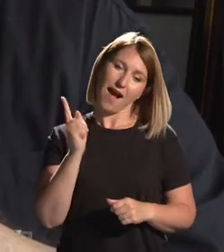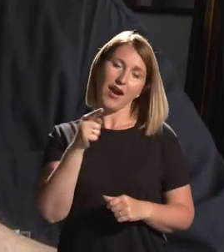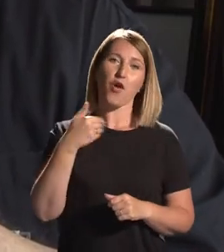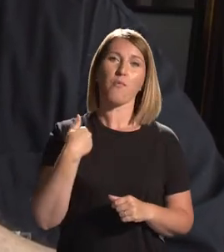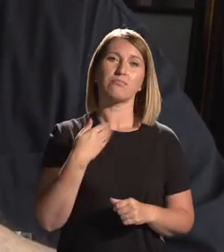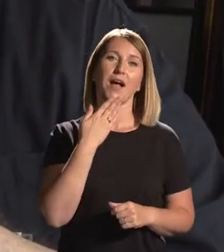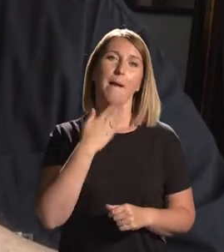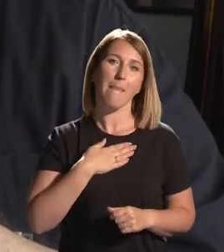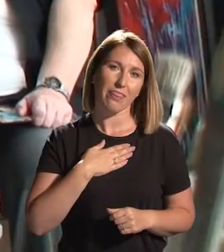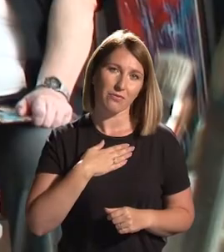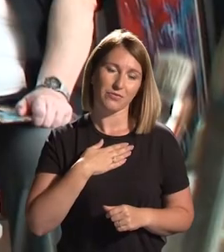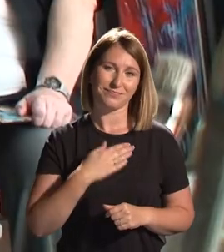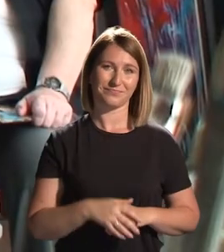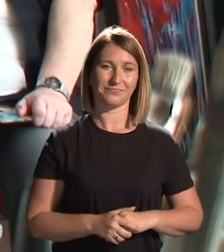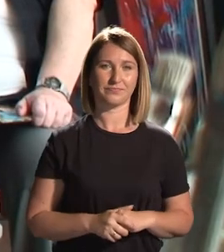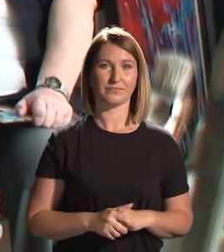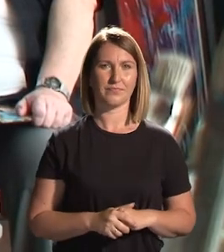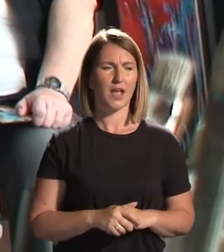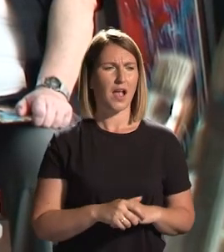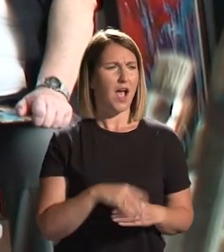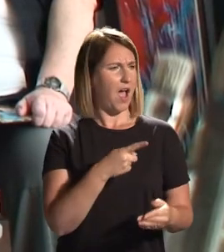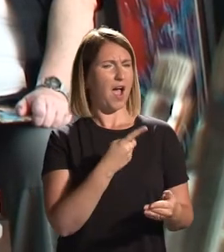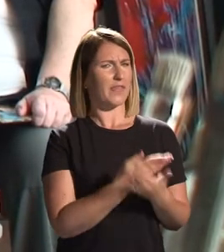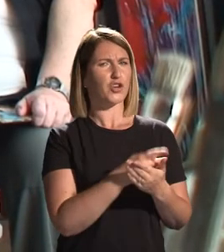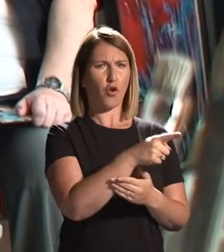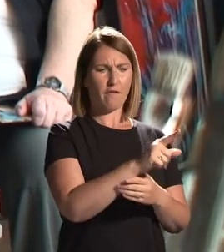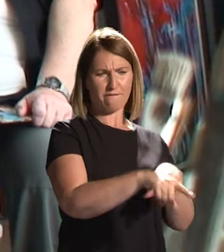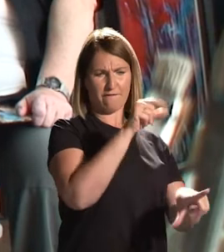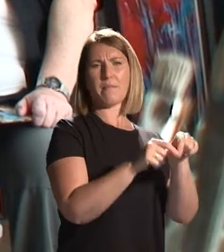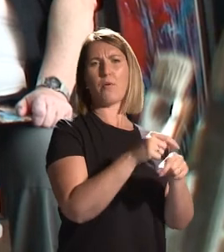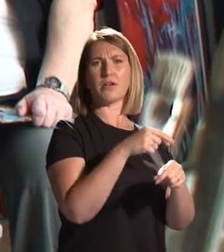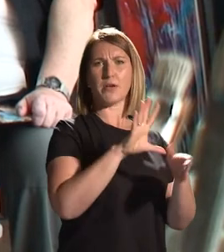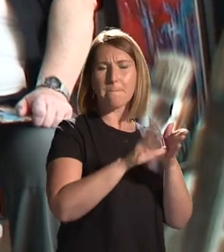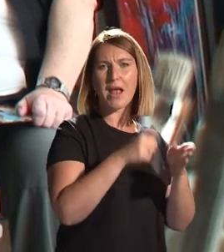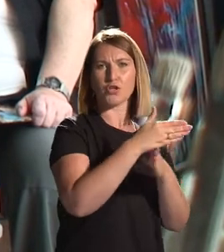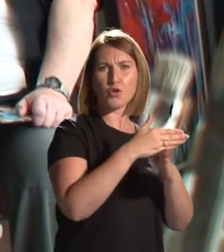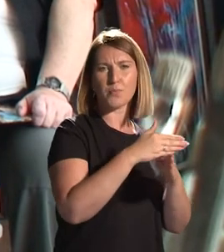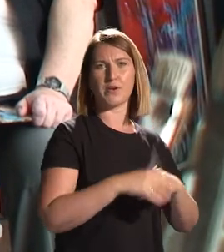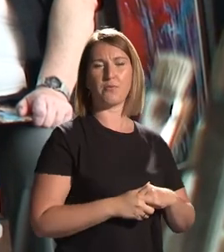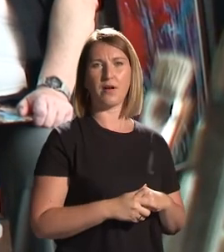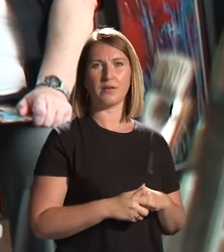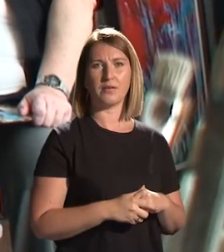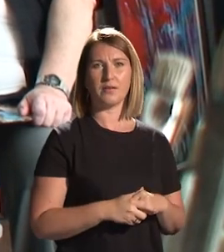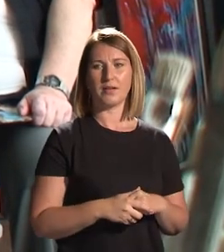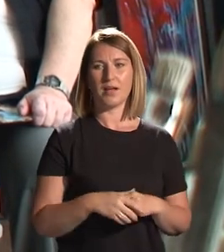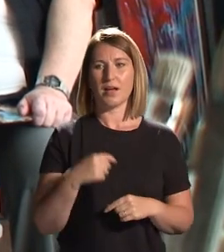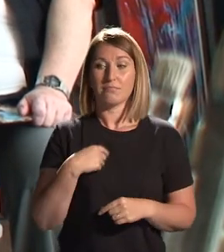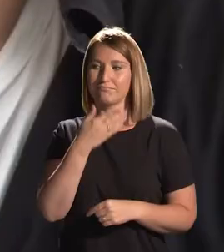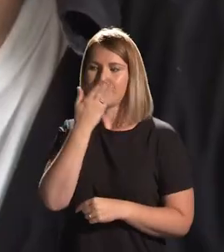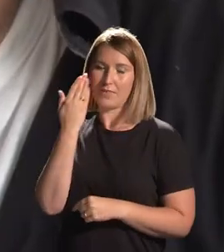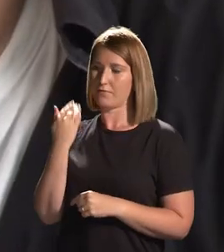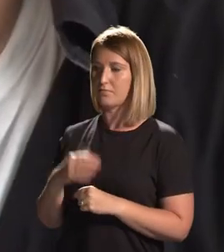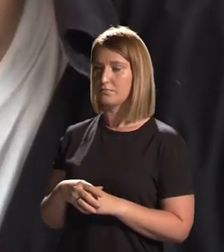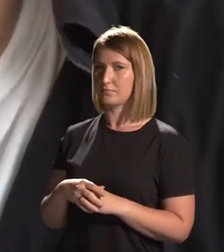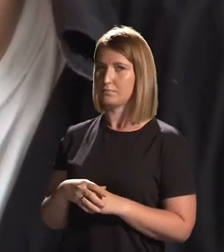takie amatorskie. Co sprawiło, że wybrałeś właśnie piłę, oprócz tego, co powiedziałeś przed chwilą? Czy mam w sensie twórczym? Wie pan co, że nie wiem.